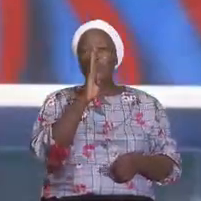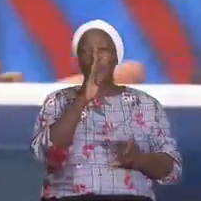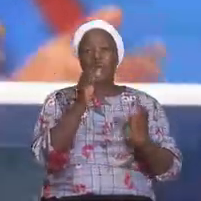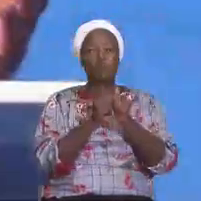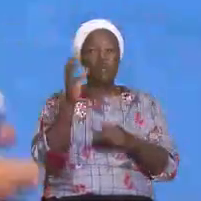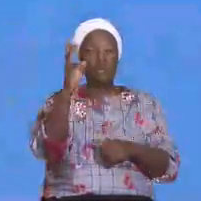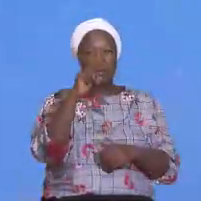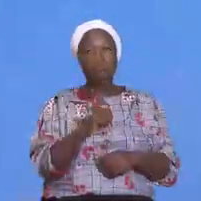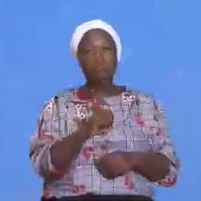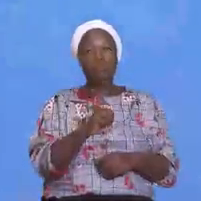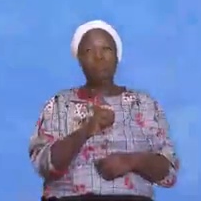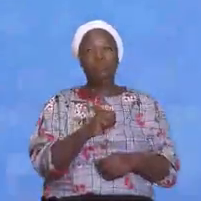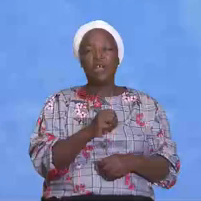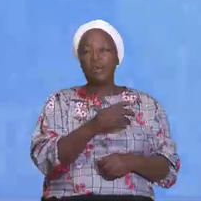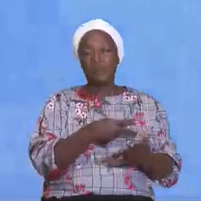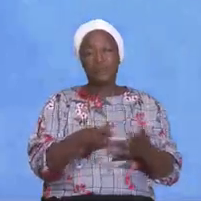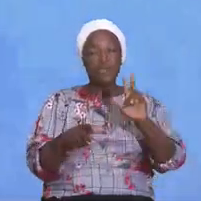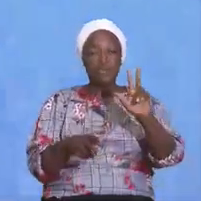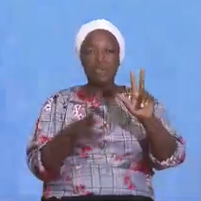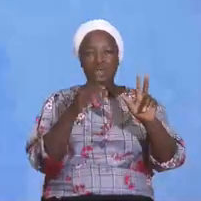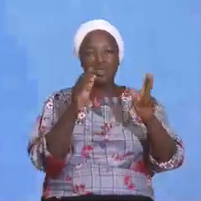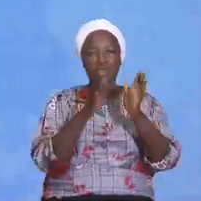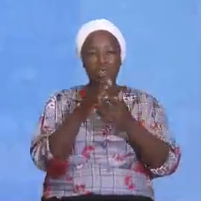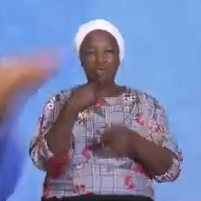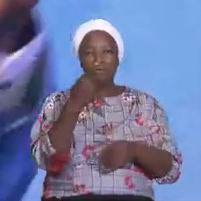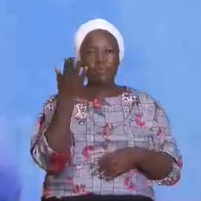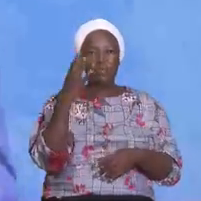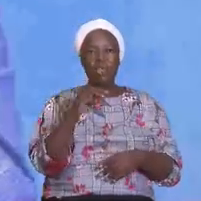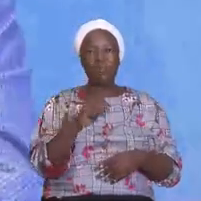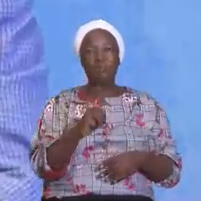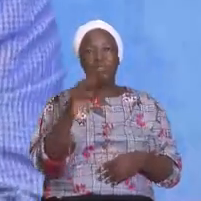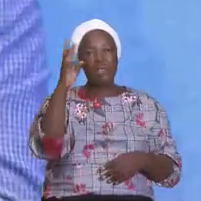si Dieu n'est avec lui.